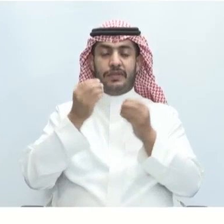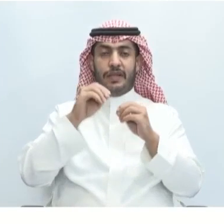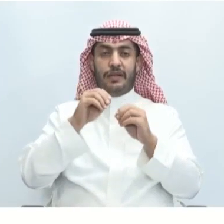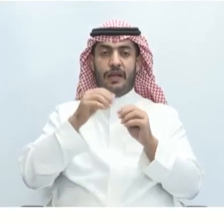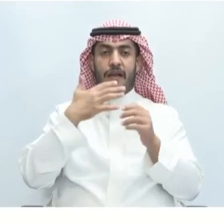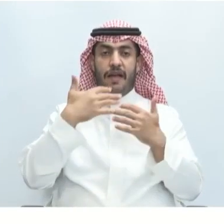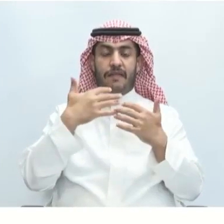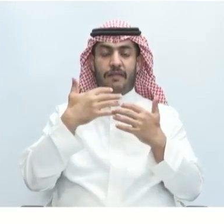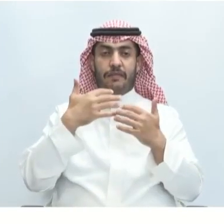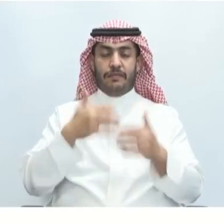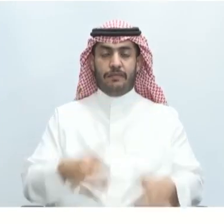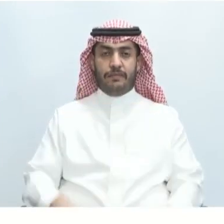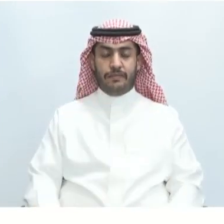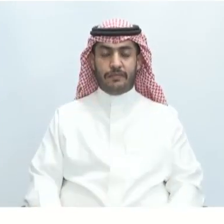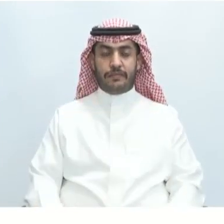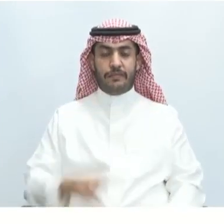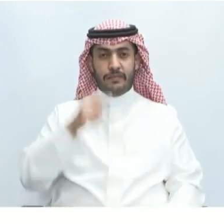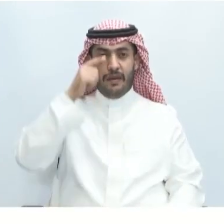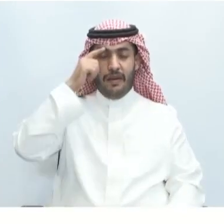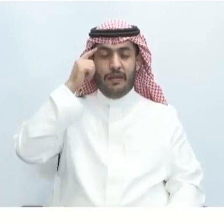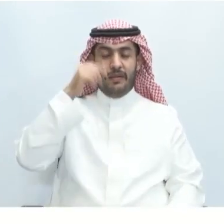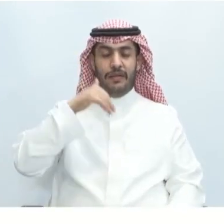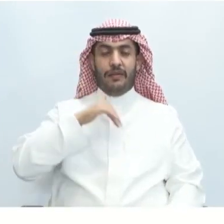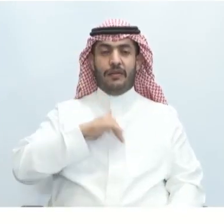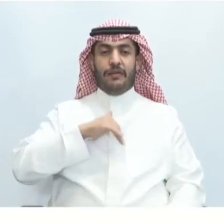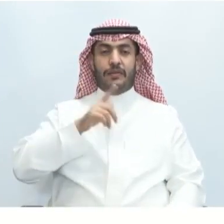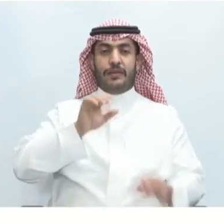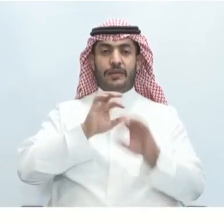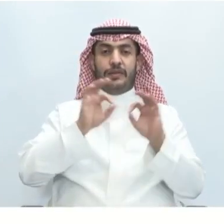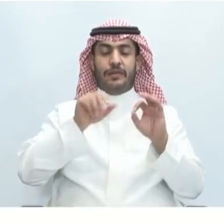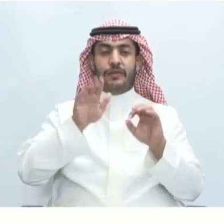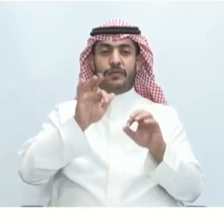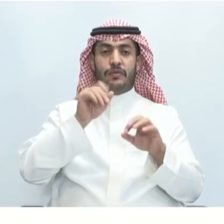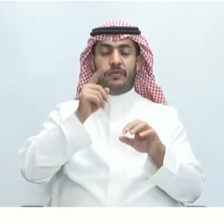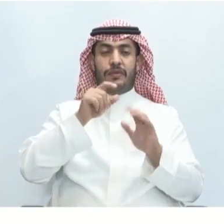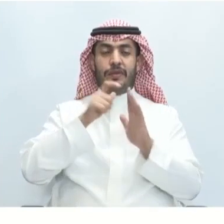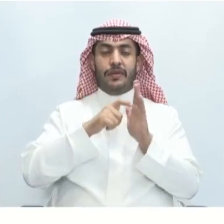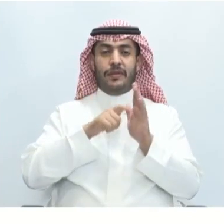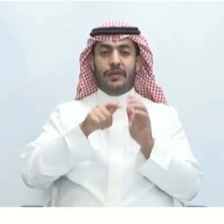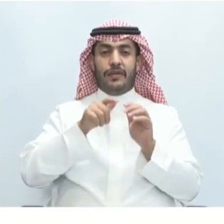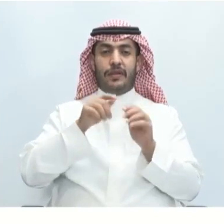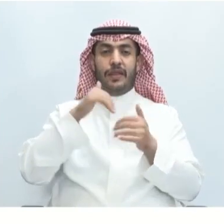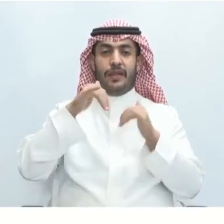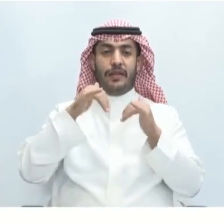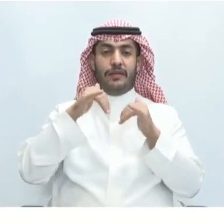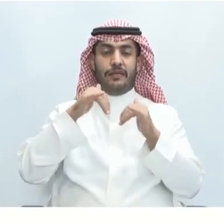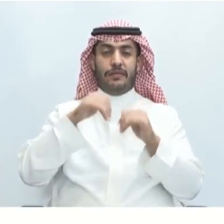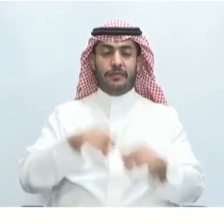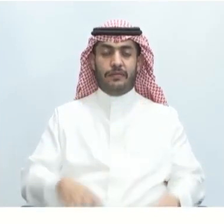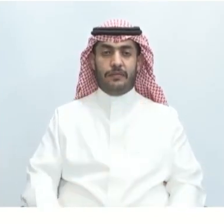سهوله حينما نود ان نستعين باداه سولفر على تنظيم هذه المسارات